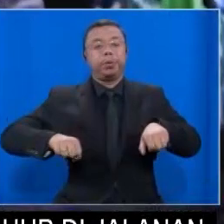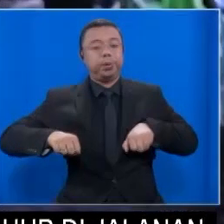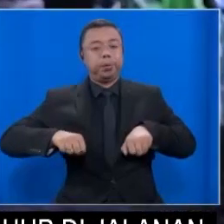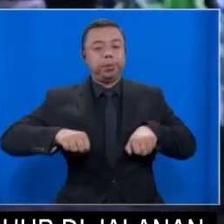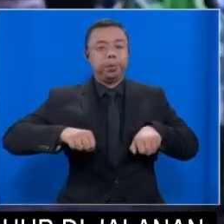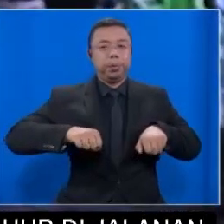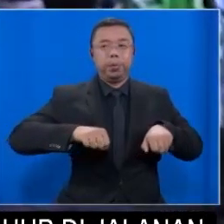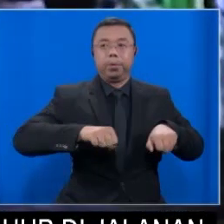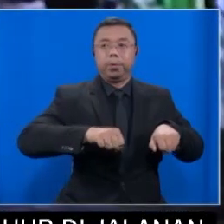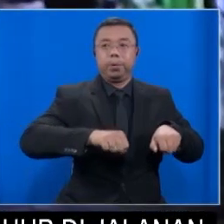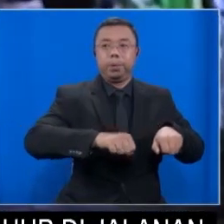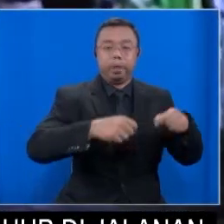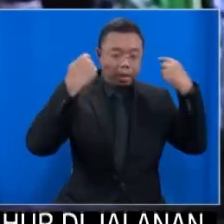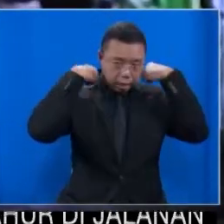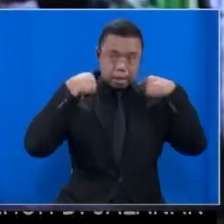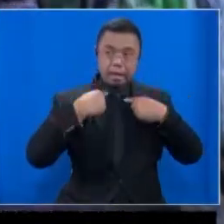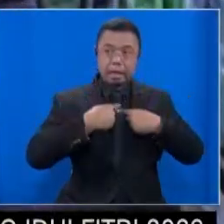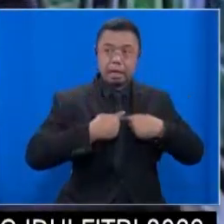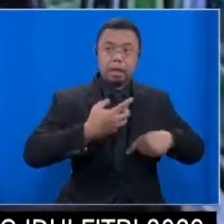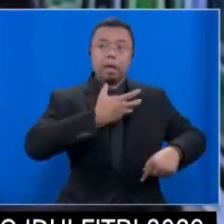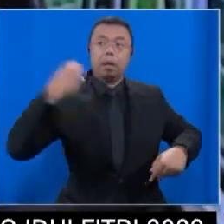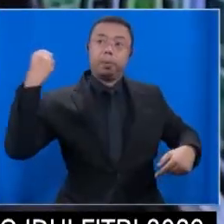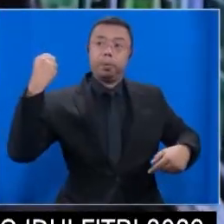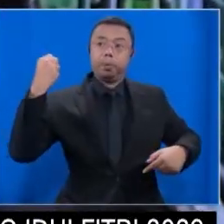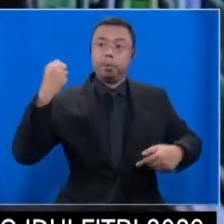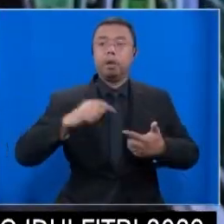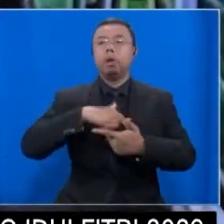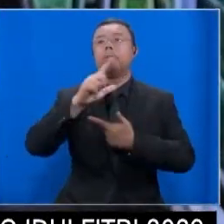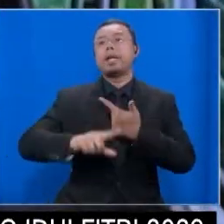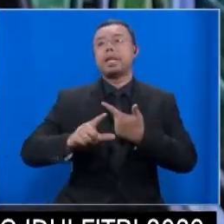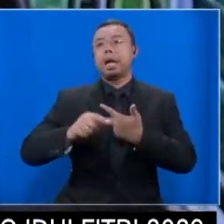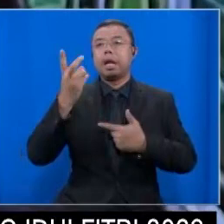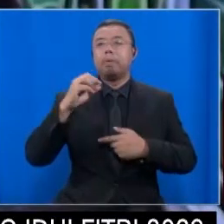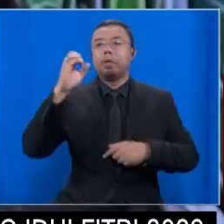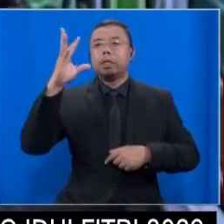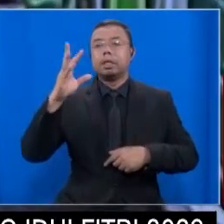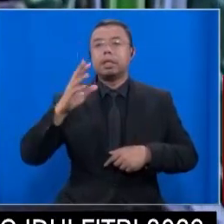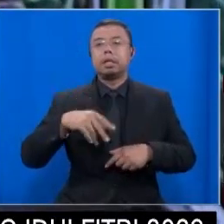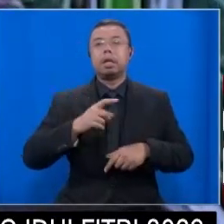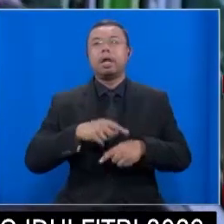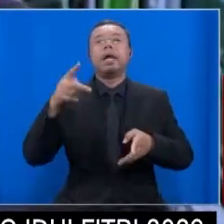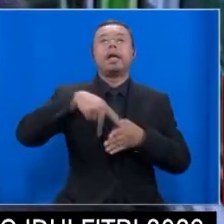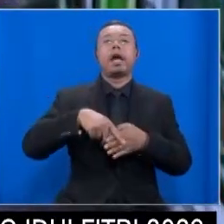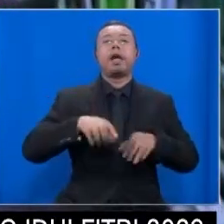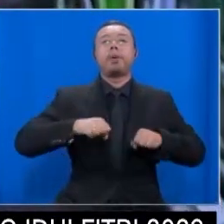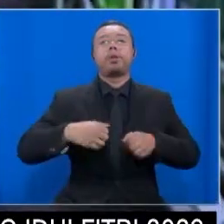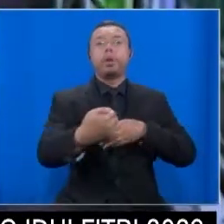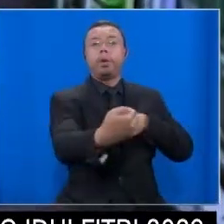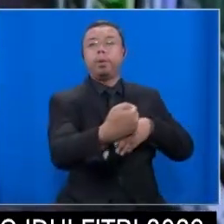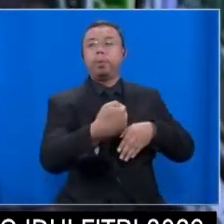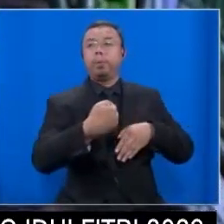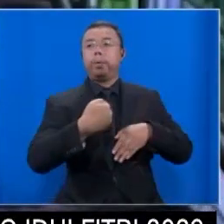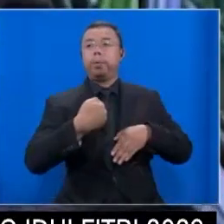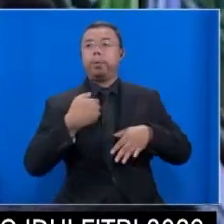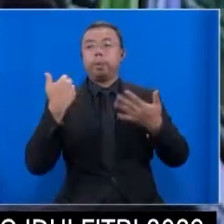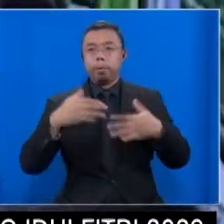jambret perhiasan emas di Desa Labruklor, Lumajang, Jawa Timur, Rabu siang. Pelaku beraksi sambil mengendarai sepeda motor. Setelah menemukan